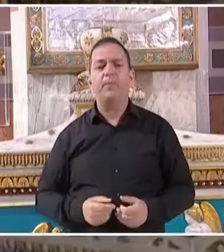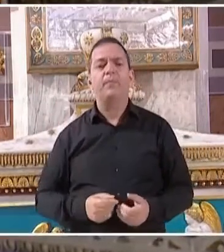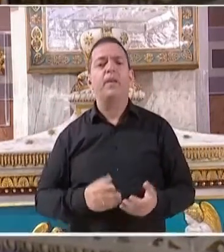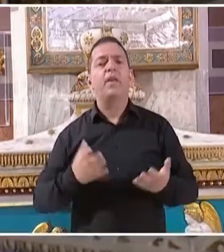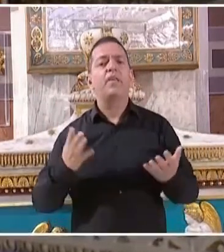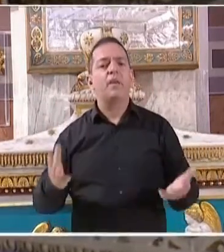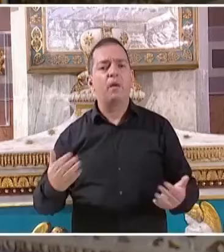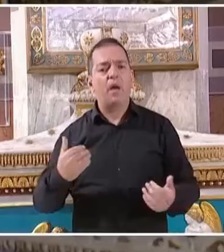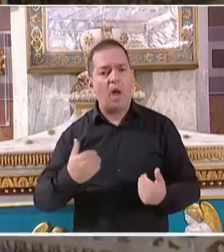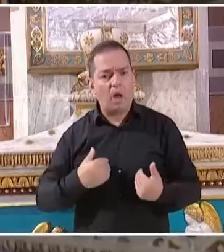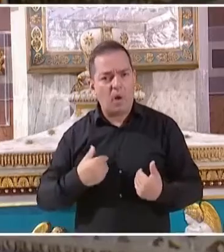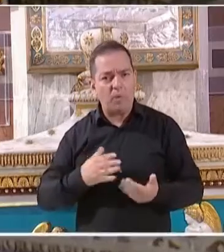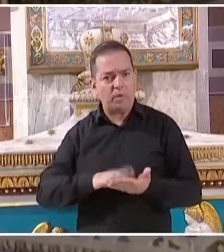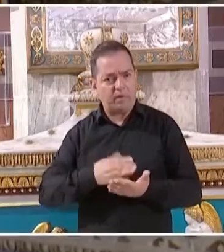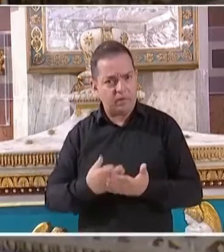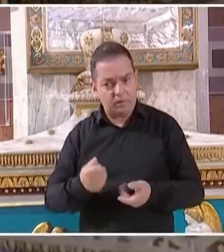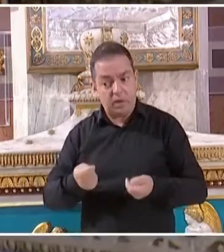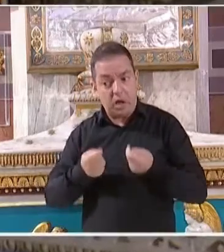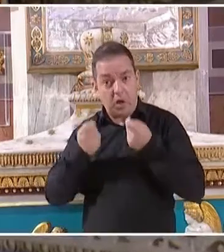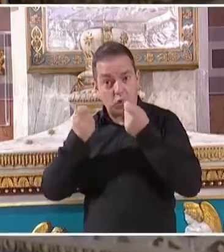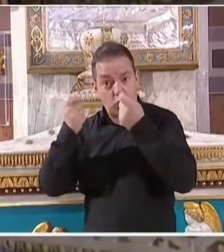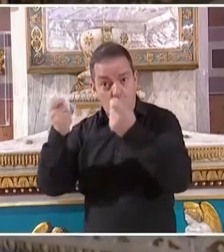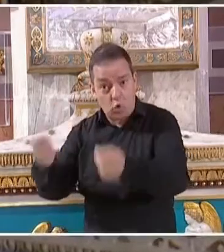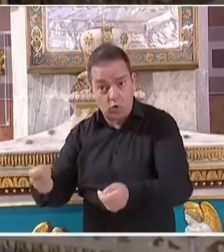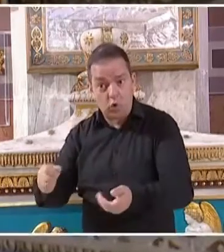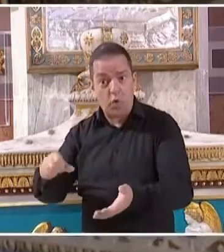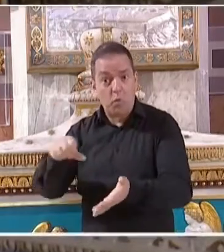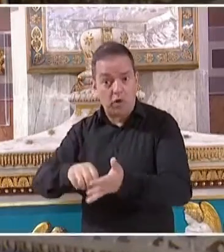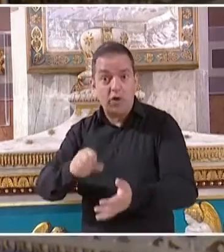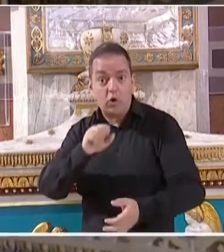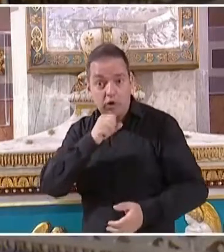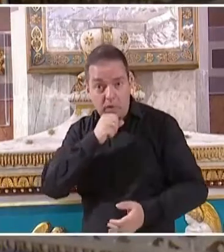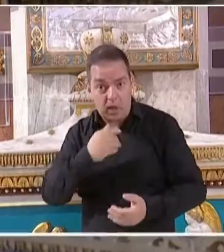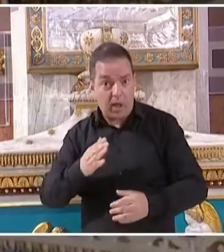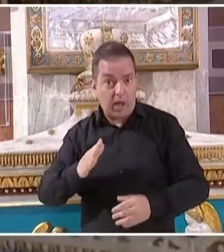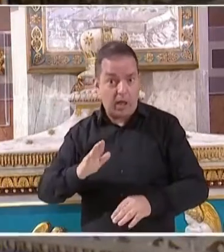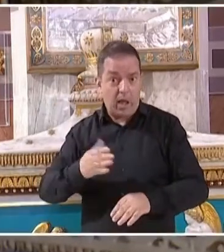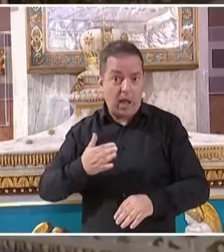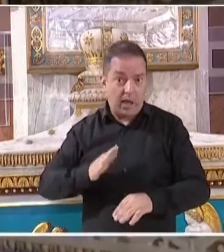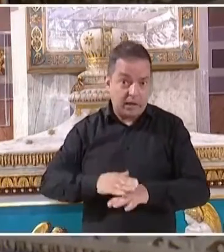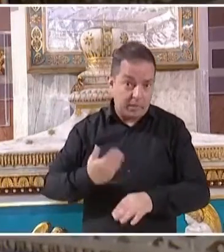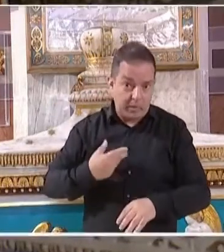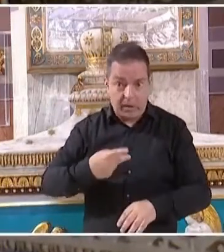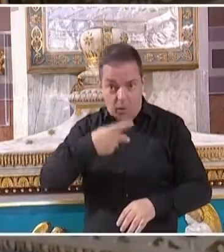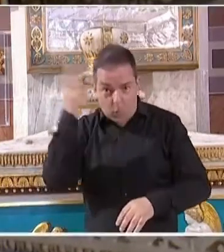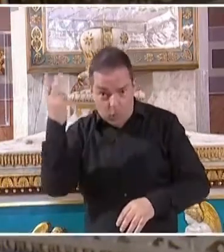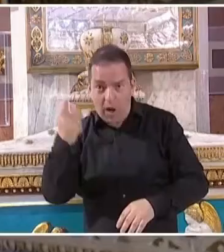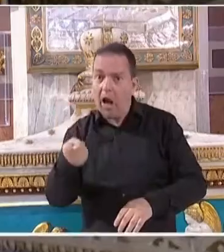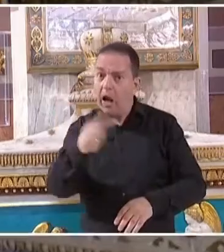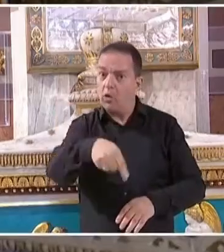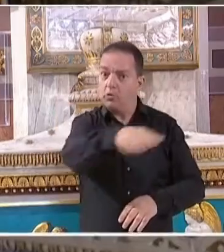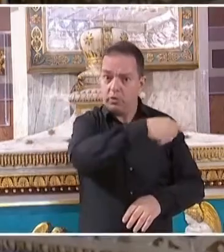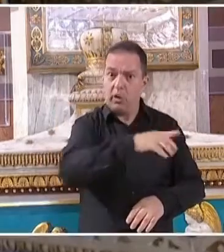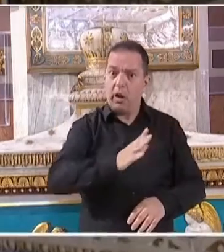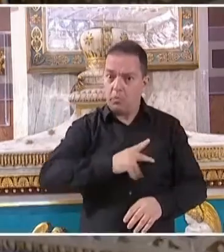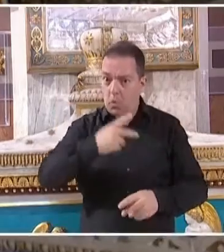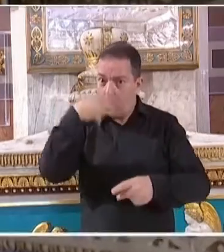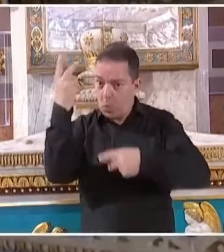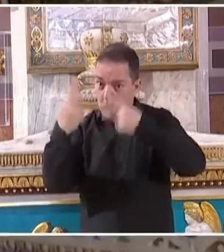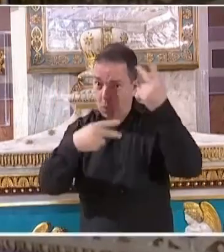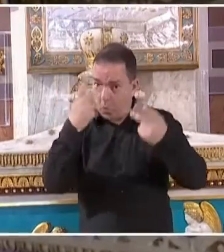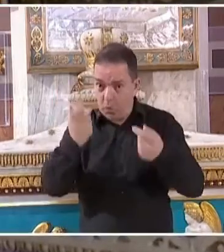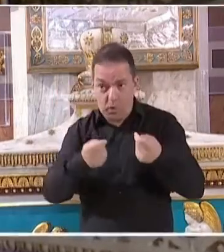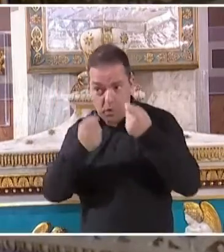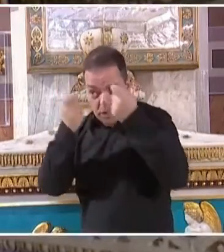παραδώσω την πόλη δεν εξαρτάται από εμένα, ούτε από κάποιον άλλο από τους κατοίκους